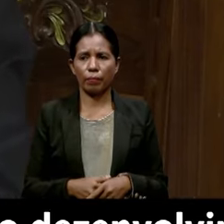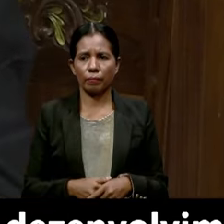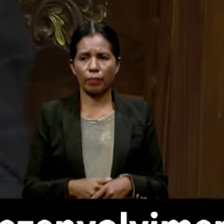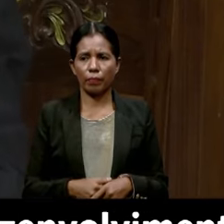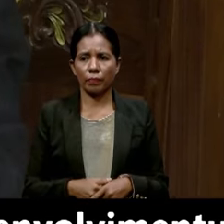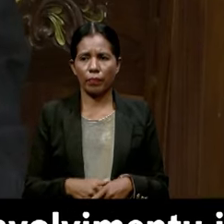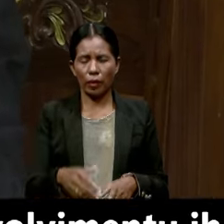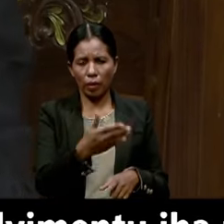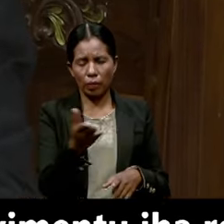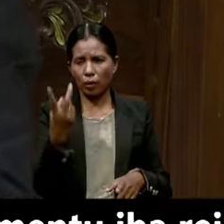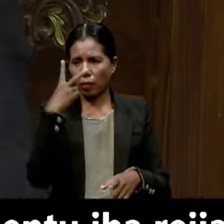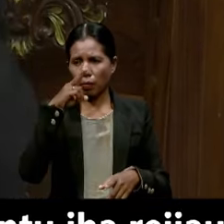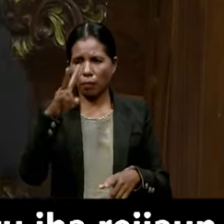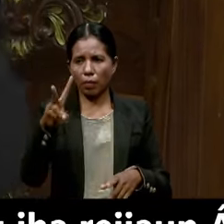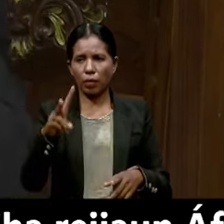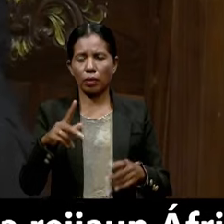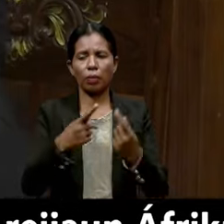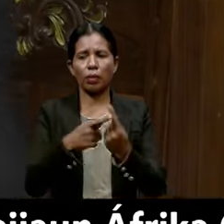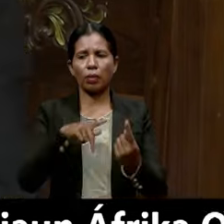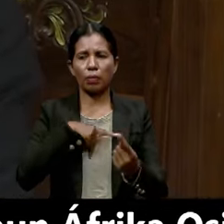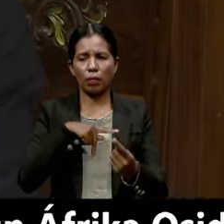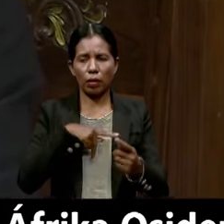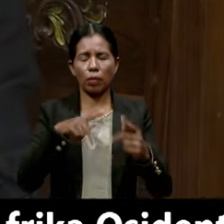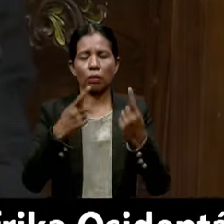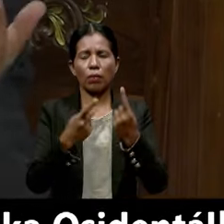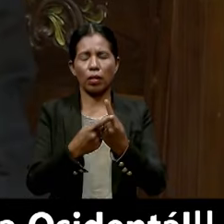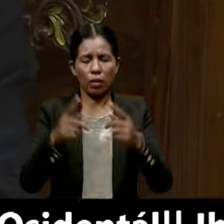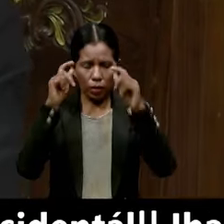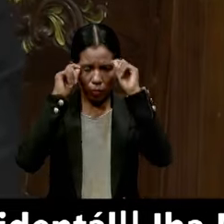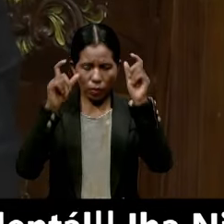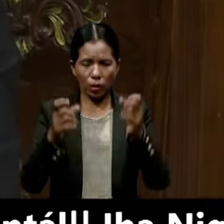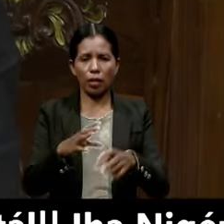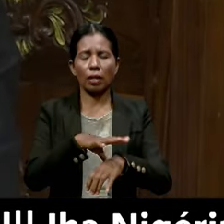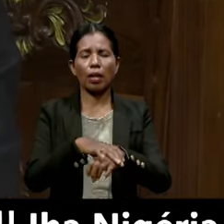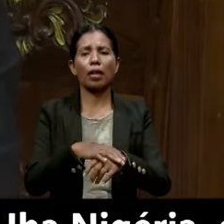Kita bot sering berbato be free balance sering tok projek sering bani empresa timur karir istirahat karir.